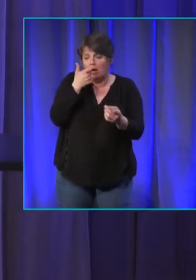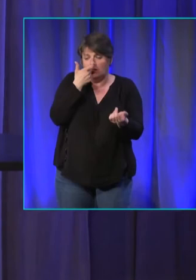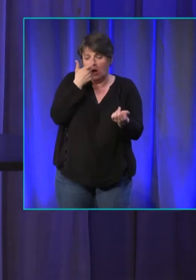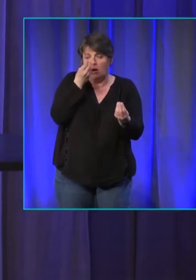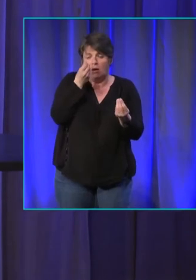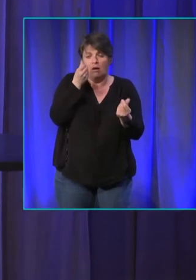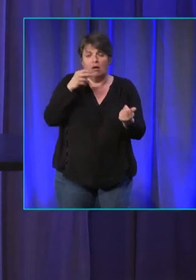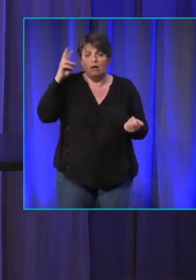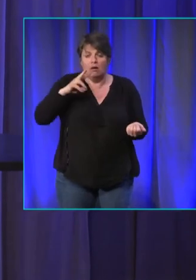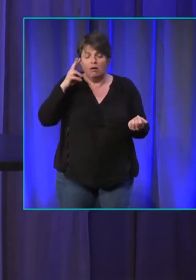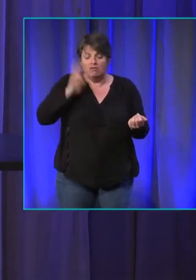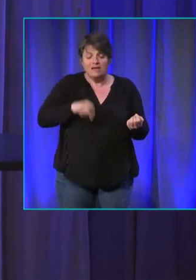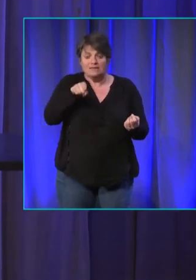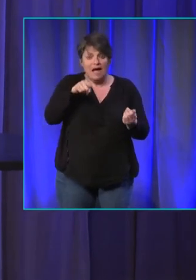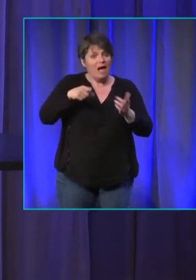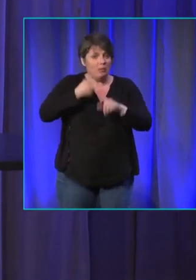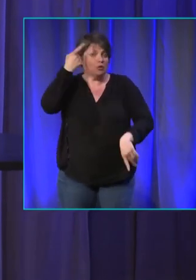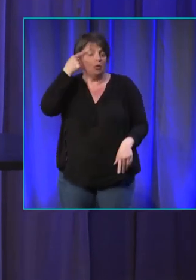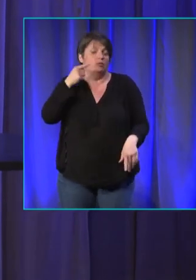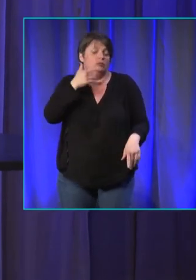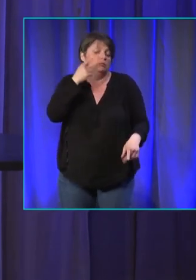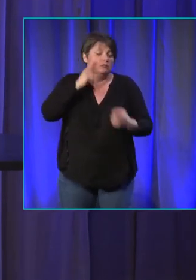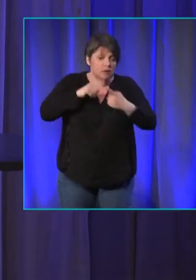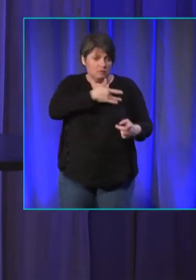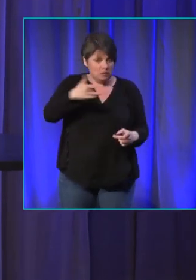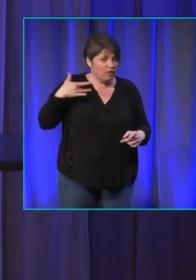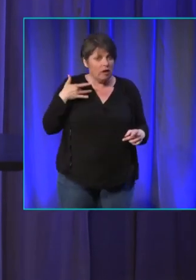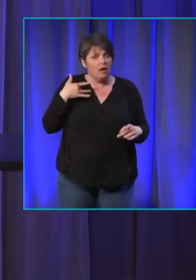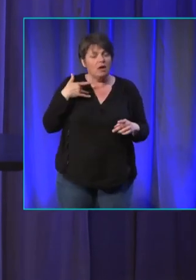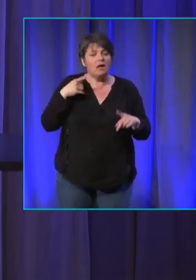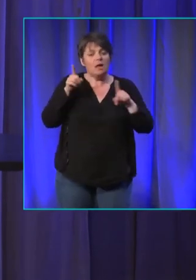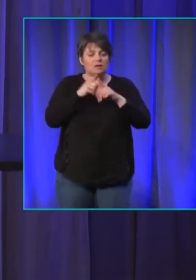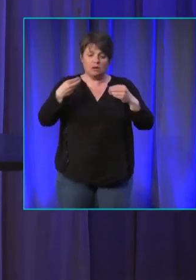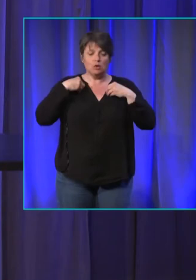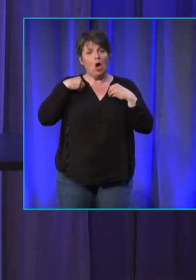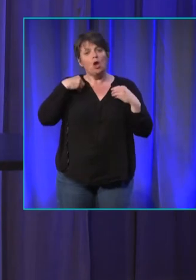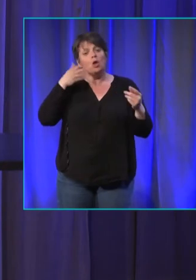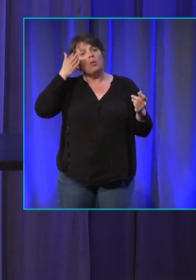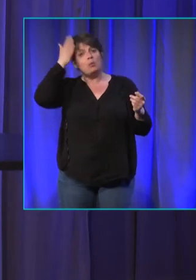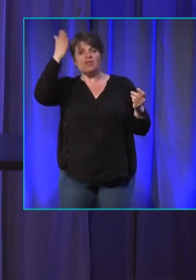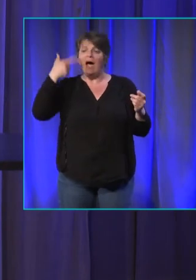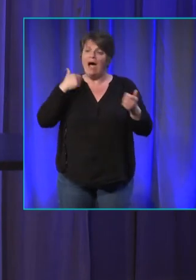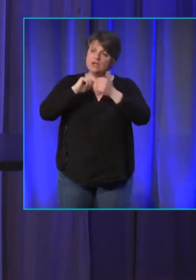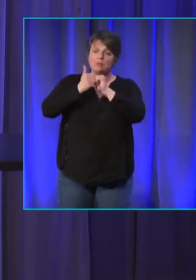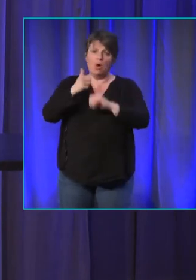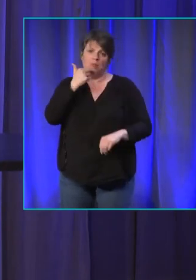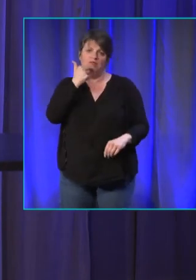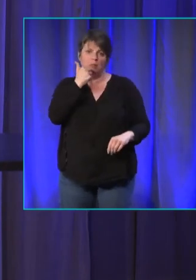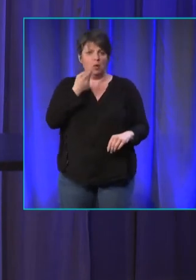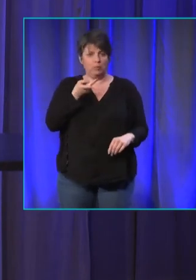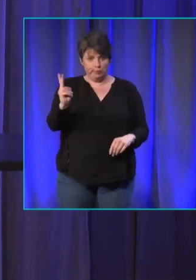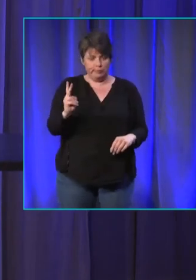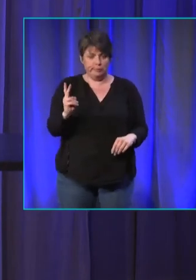est un facteur clé de la santé et aussi de la performance future du jeune. Donc je vous dirais